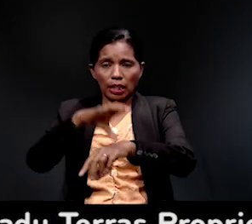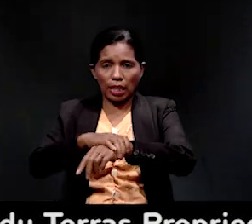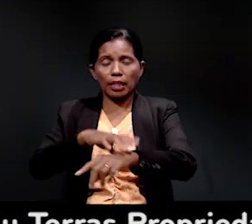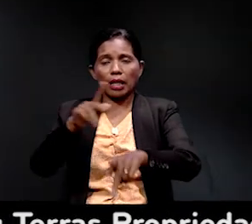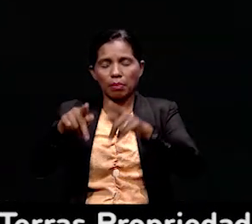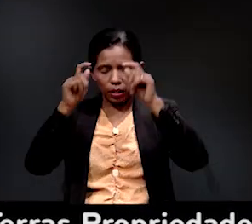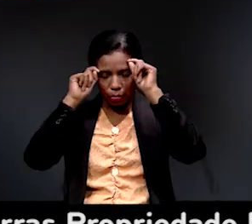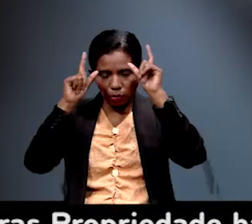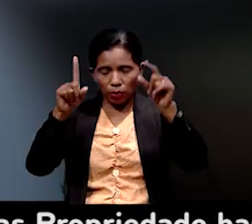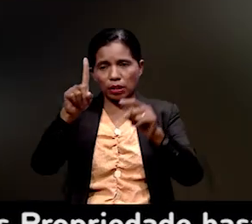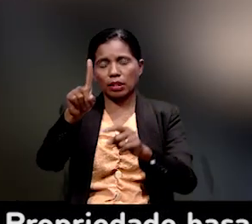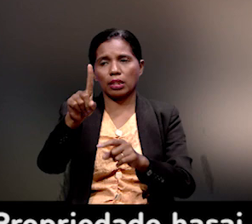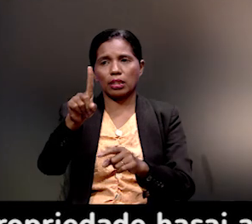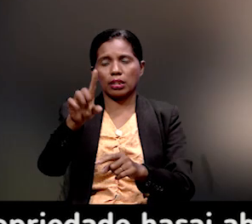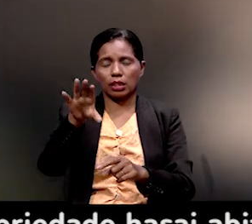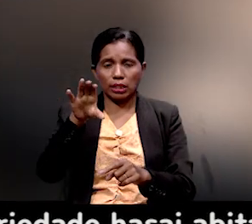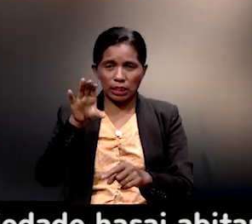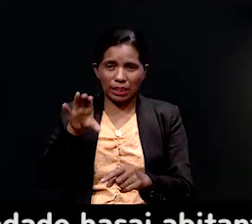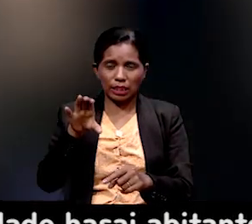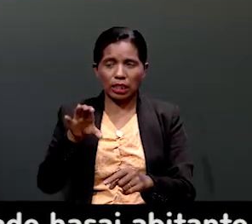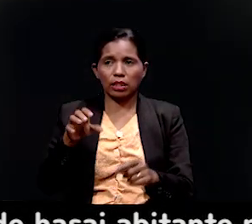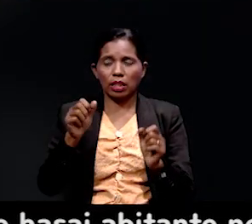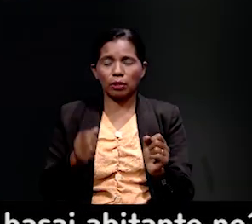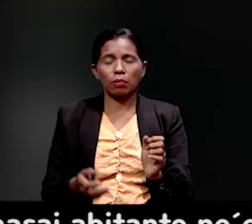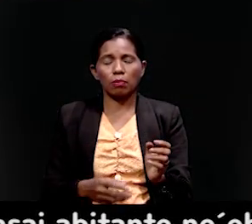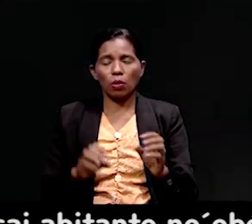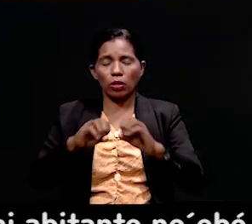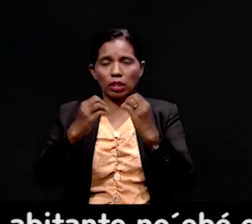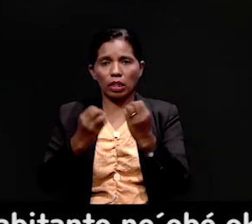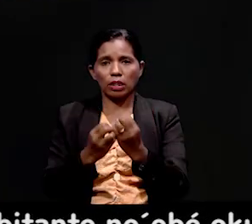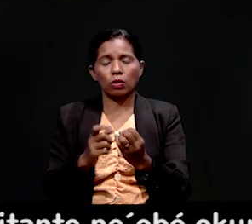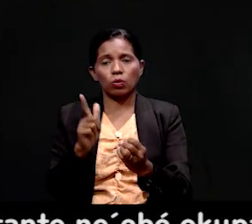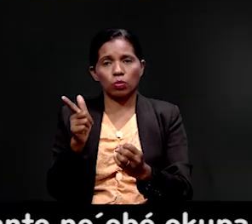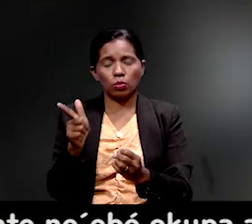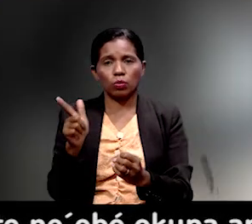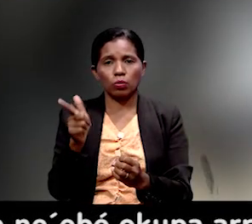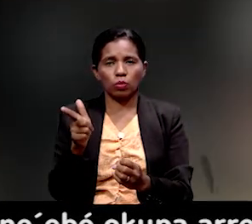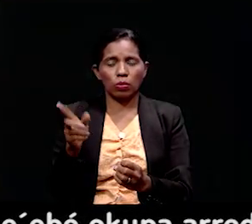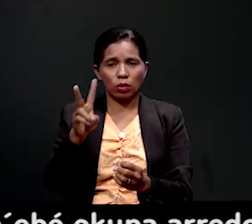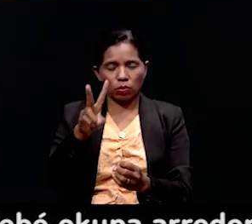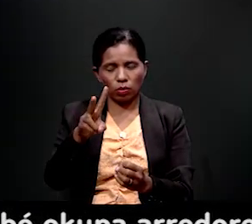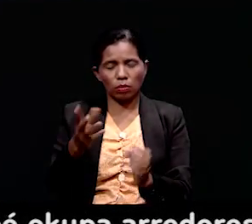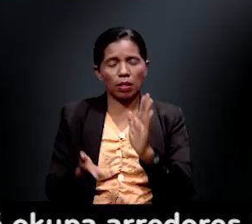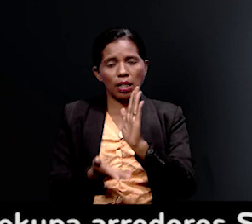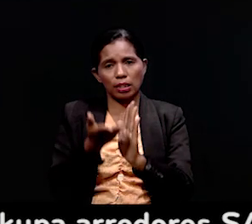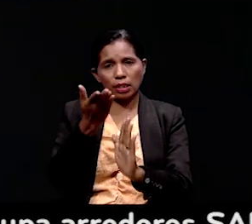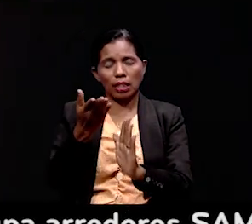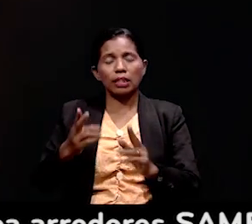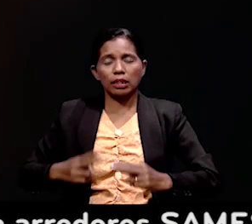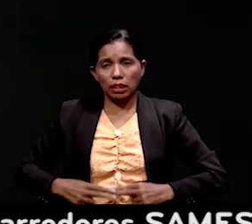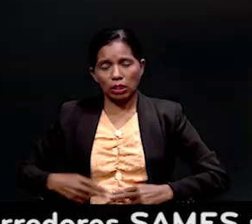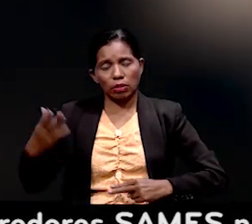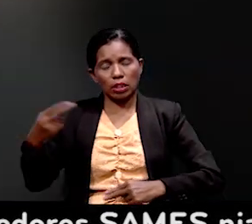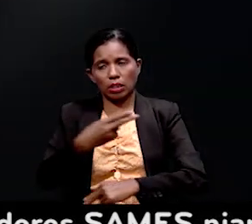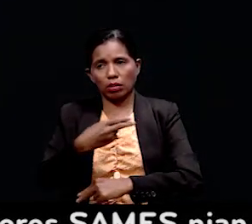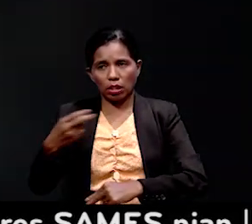beho evidensia organisasi arte marsial nian atau bahasa sintu iha Indonésia. Polri kaptura sidadang sirne banghira ultrapasa usi fronteira